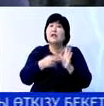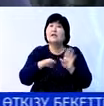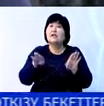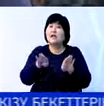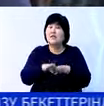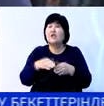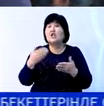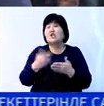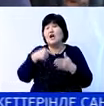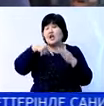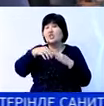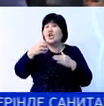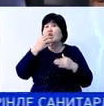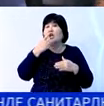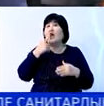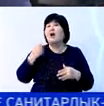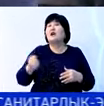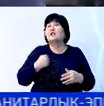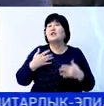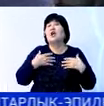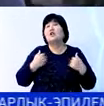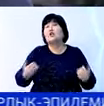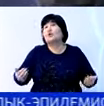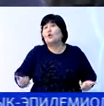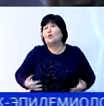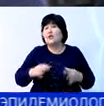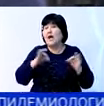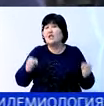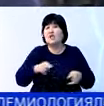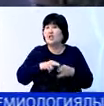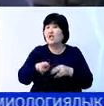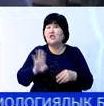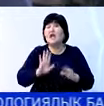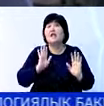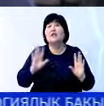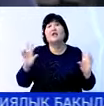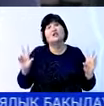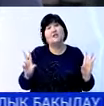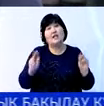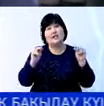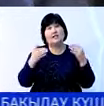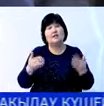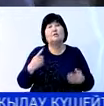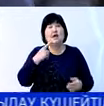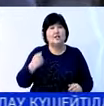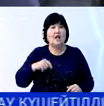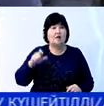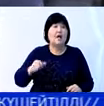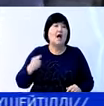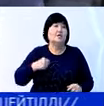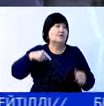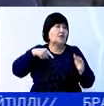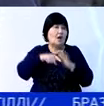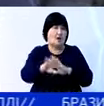жаңа іші жылы жаңа солдаттардың денсаулығына өміріне ешқандай зиян келмейді. Тек қана сәттілік тілеймін сарбаздарға. Әскерден қашпау